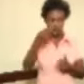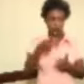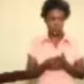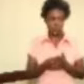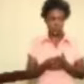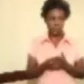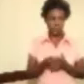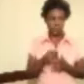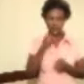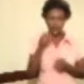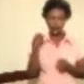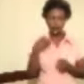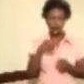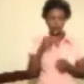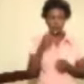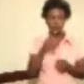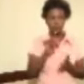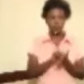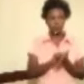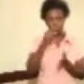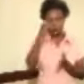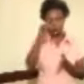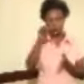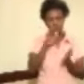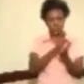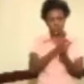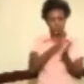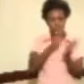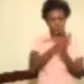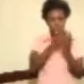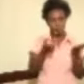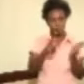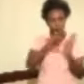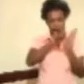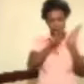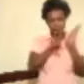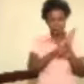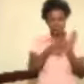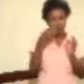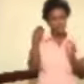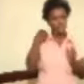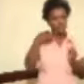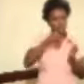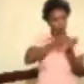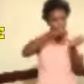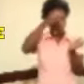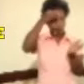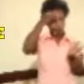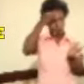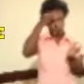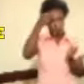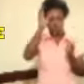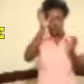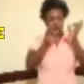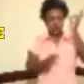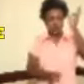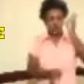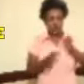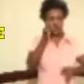n'ai jamais dit que j'étais constitutionnaliste. D'après ce qu'on m'a appris, et pour aller pour la Haute Cour de justice, il fallait